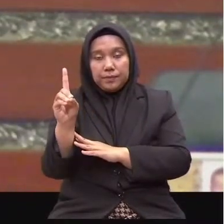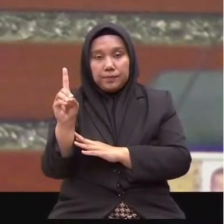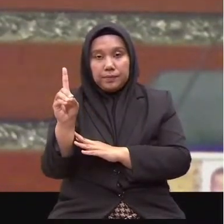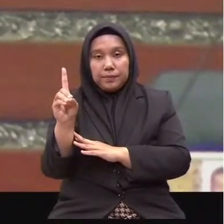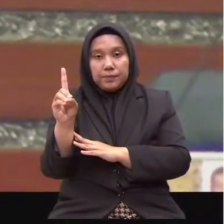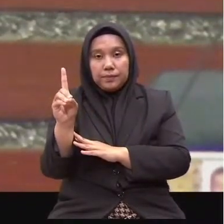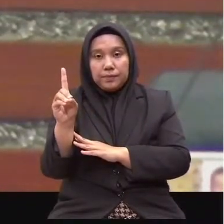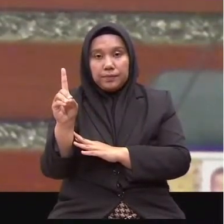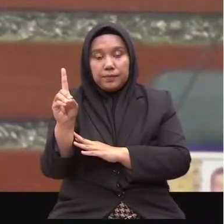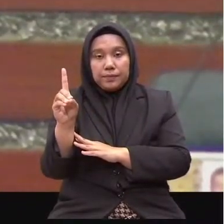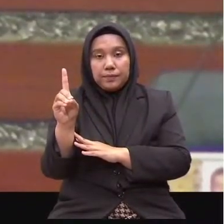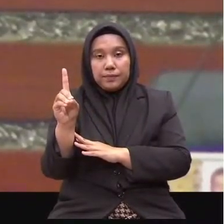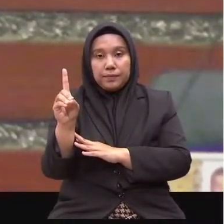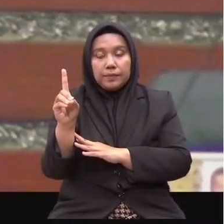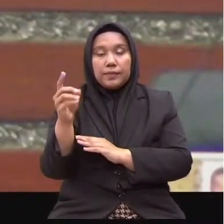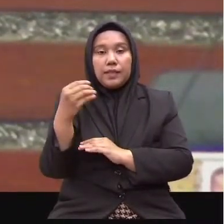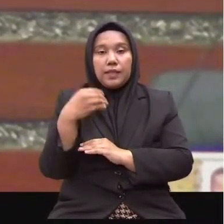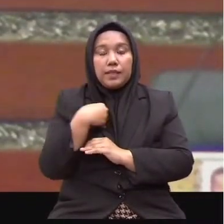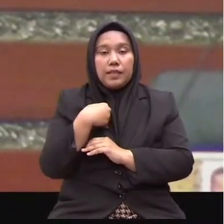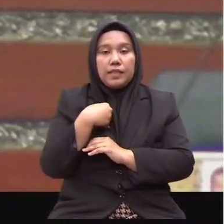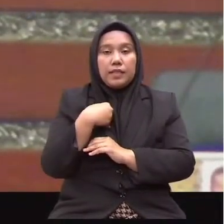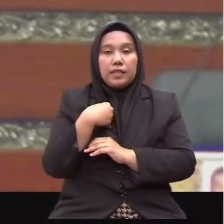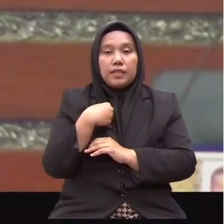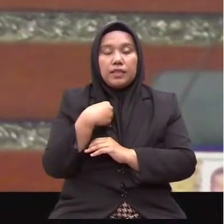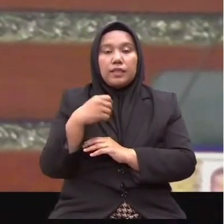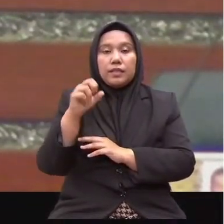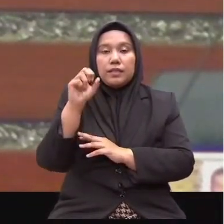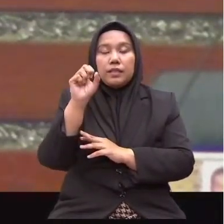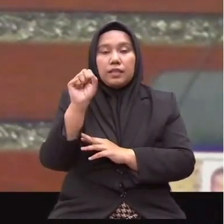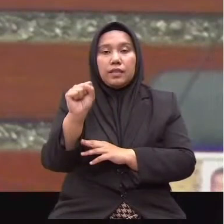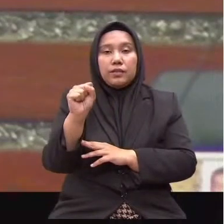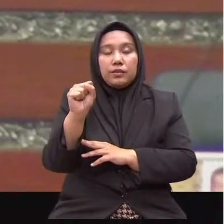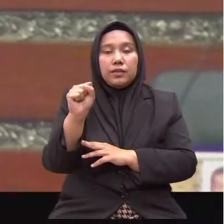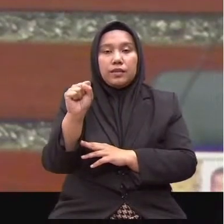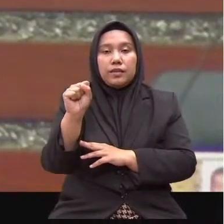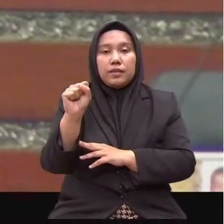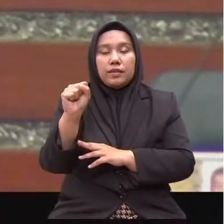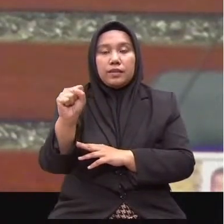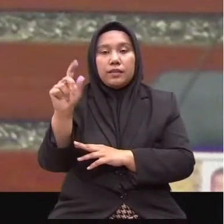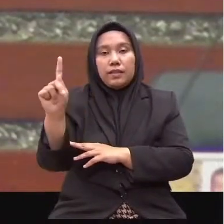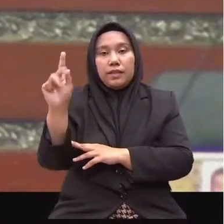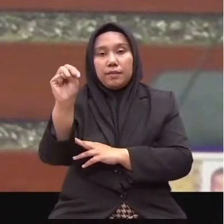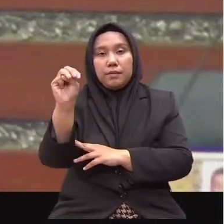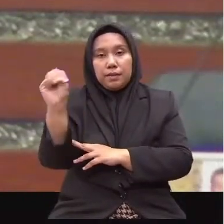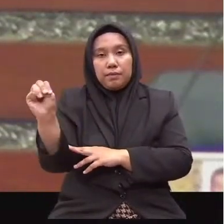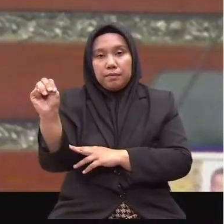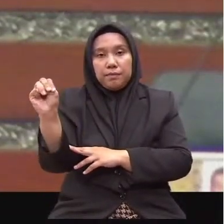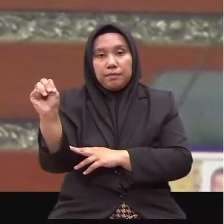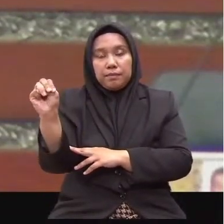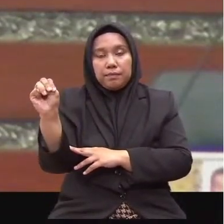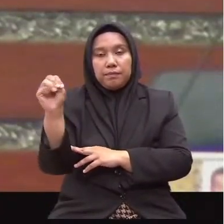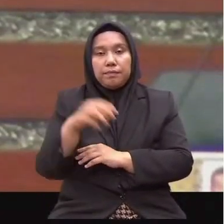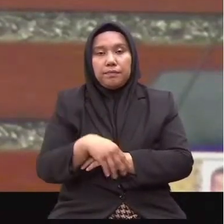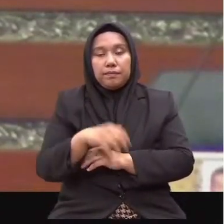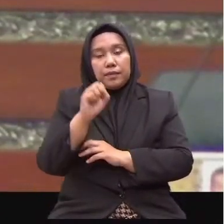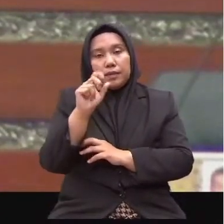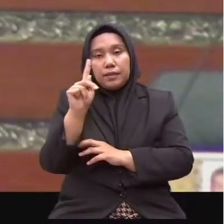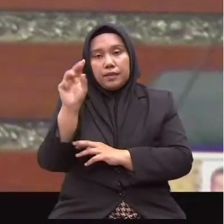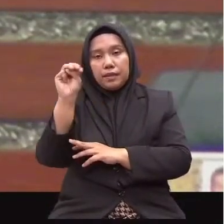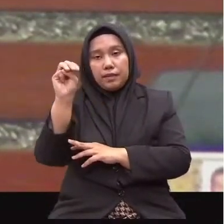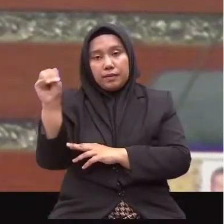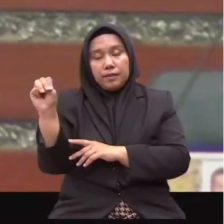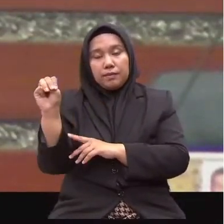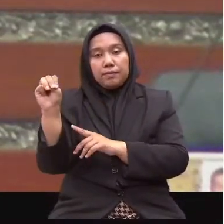sepatunya ada suruhan jail komunikasi dan Maudy media Malaysia sgmm saya tak nampak ada Butiran ini